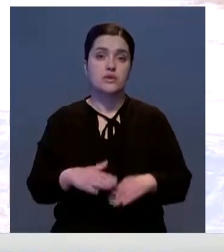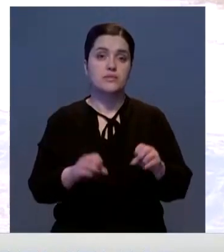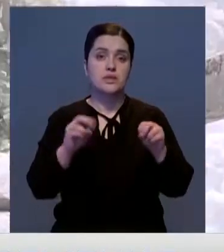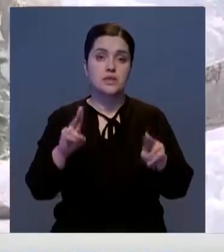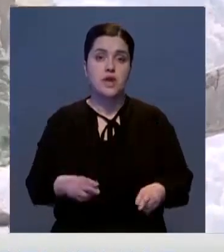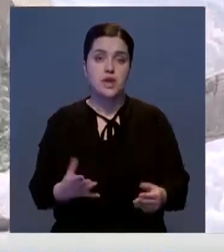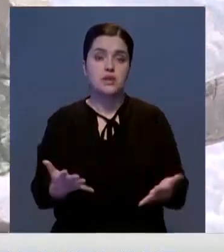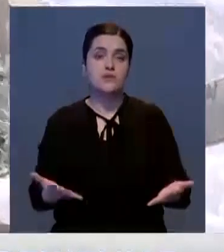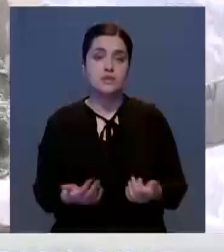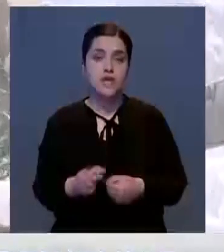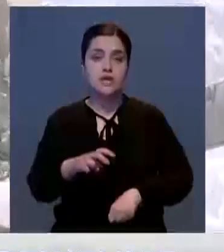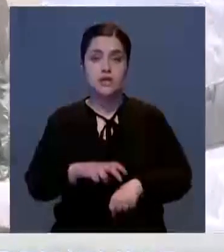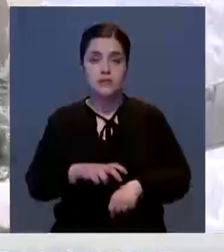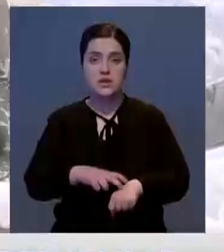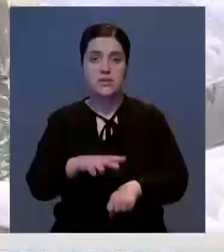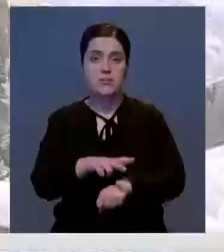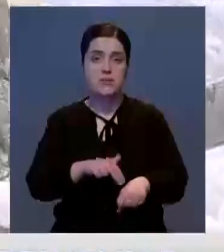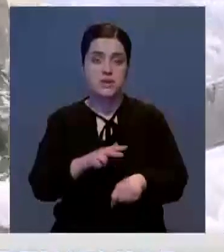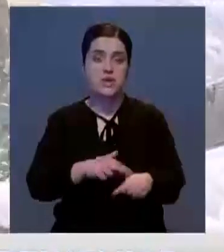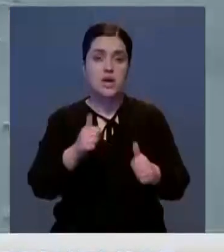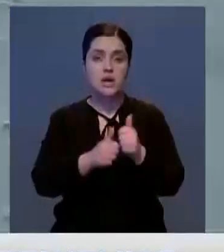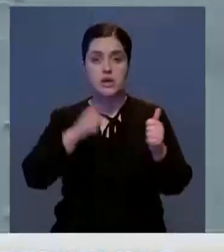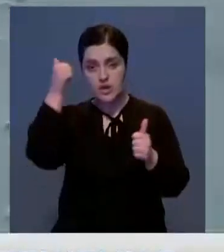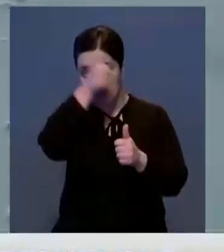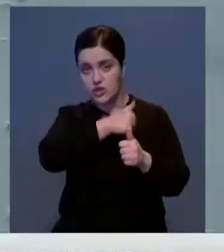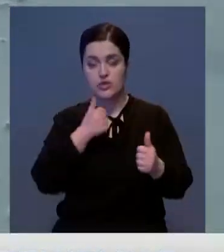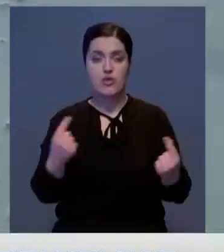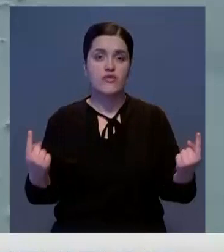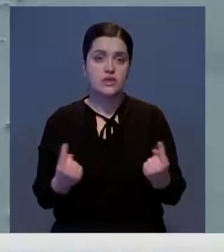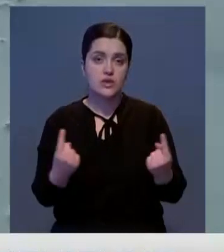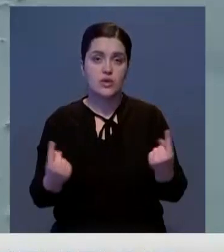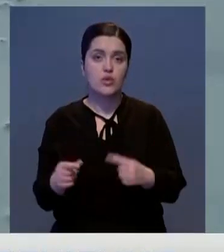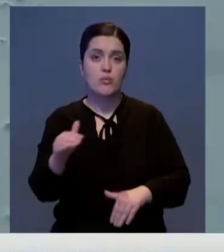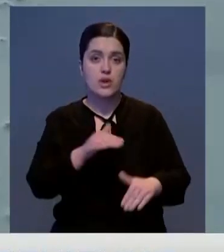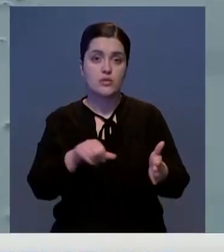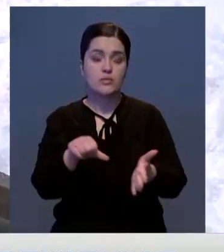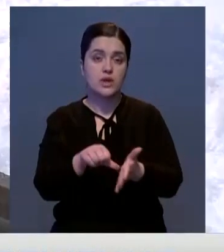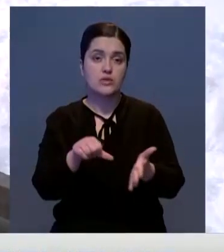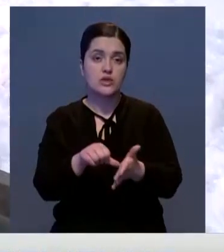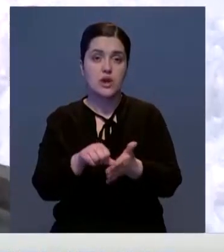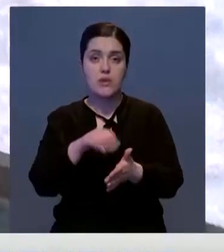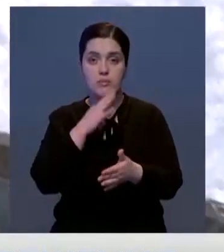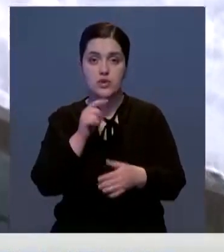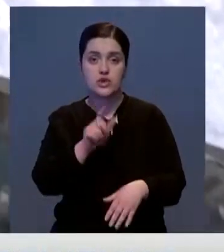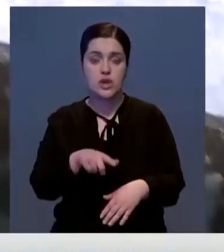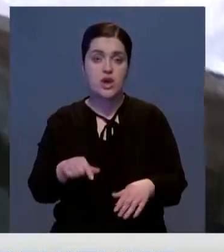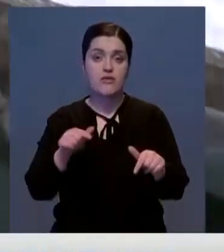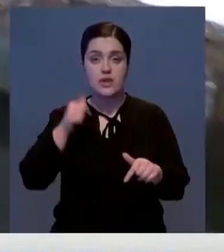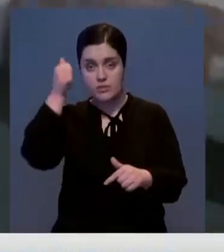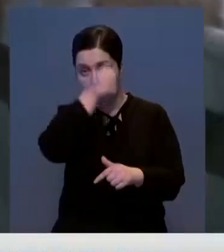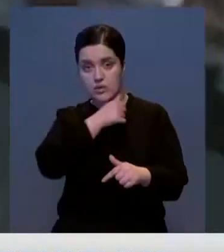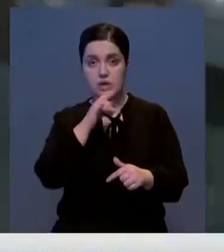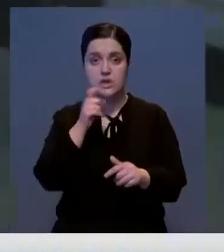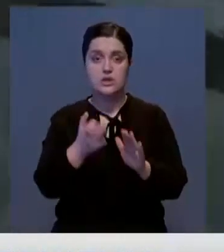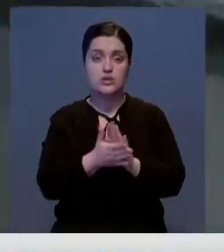200 специалистов. Это спасатели, медики и полицейские. Ежегодно в традиционных купаниях принимали участие десятки человек. В